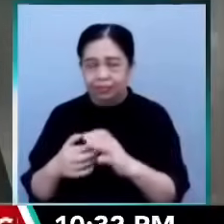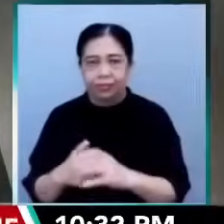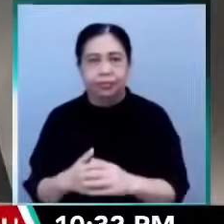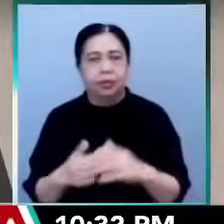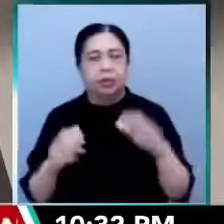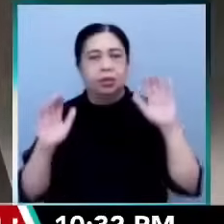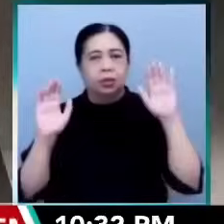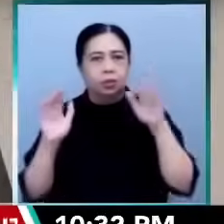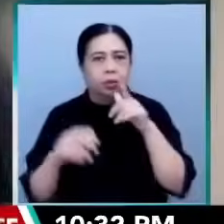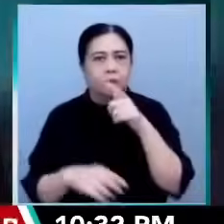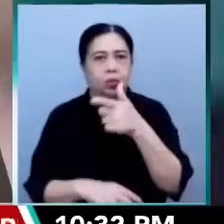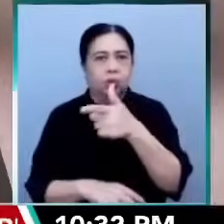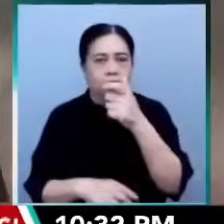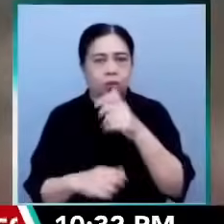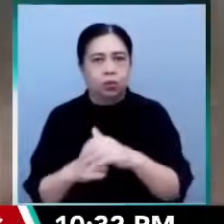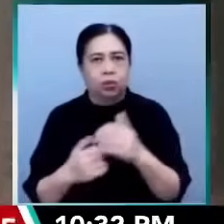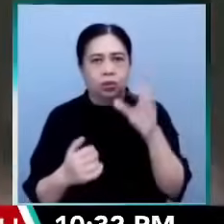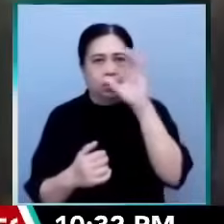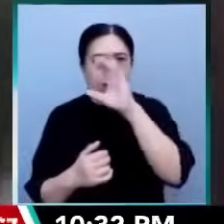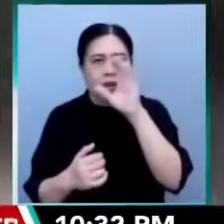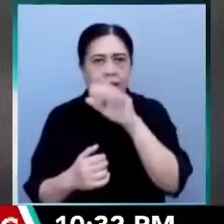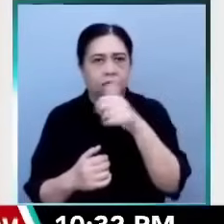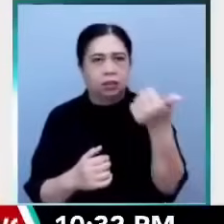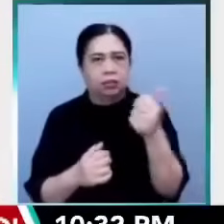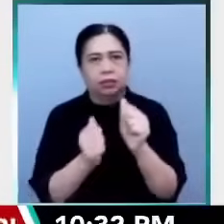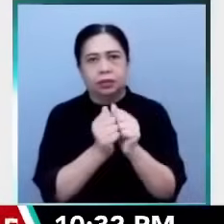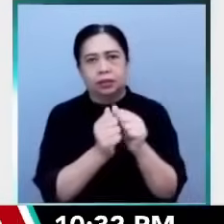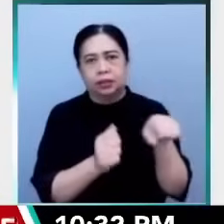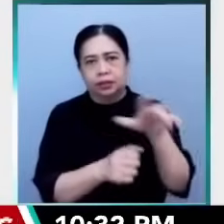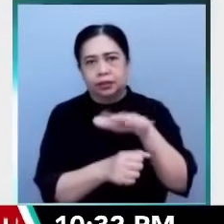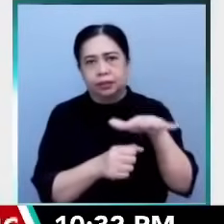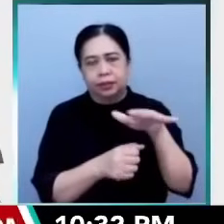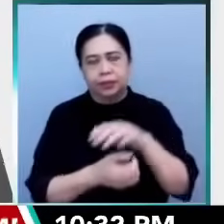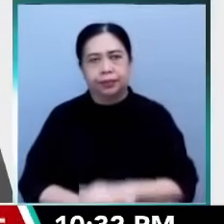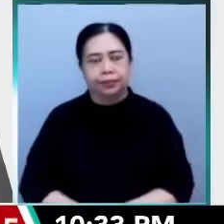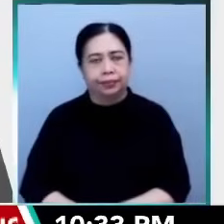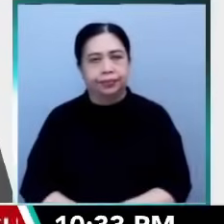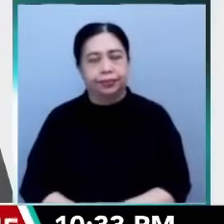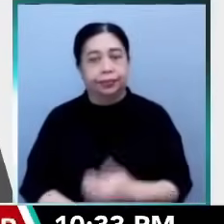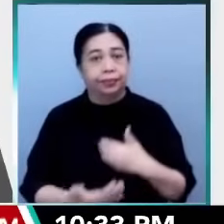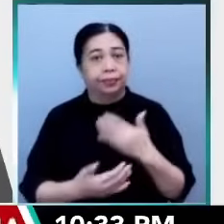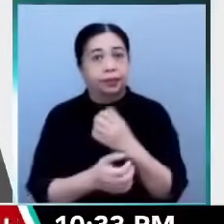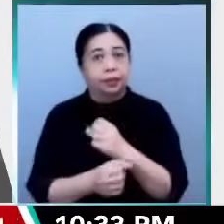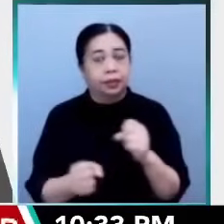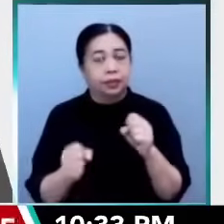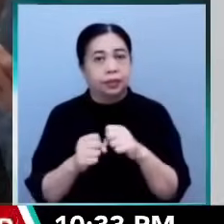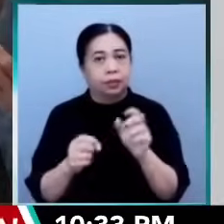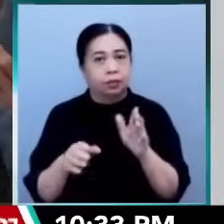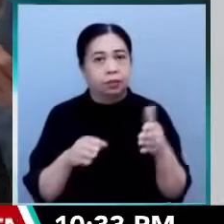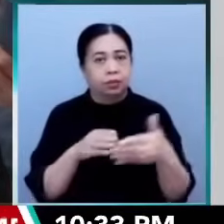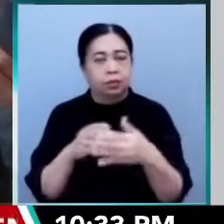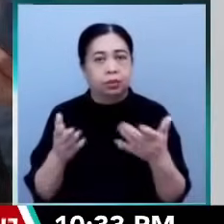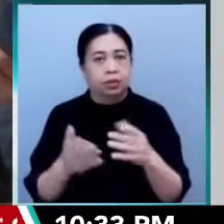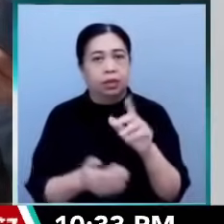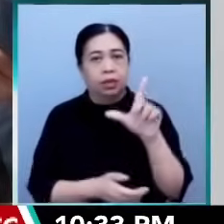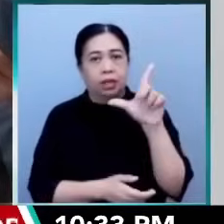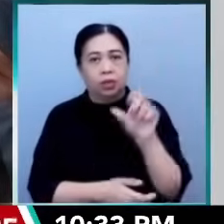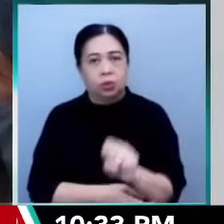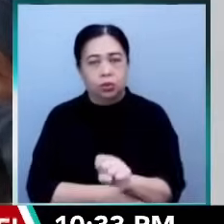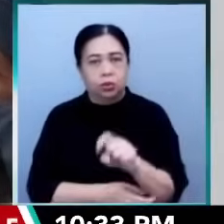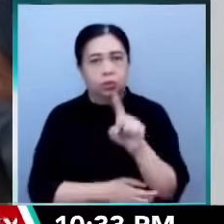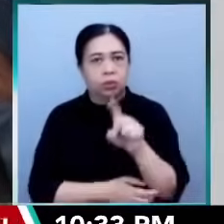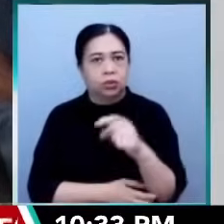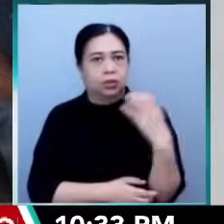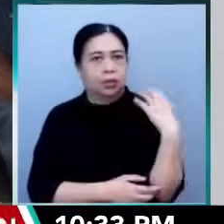namaril. Pinaghahanap pa ang mga kasama niya. Nakaligtas naman sa pananambang sa Lanao del Sur ang isang kapitan